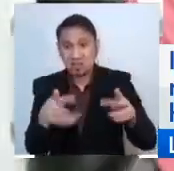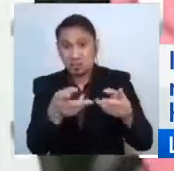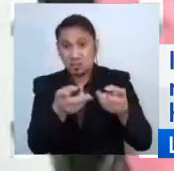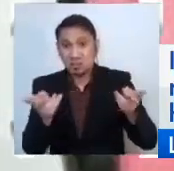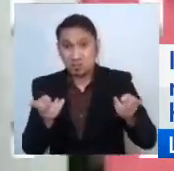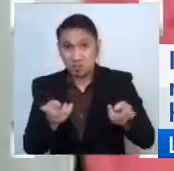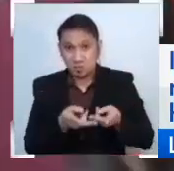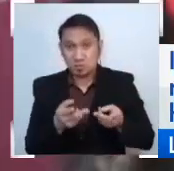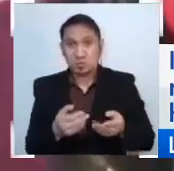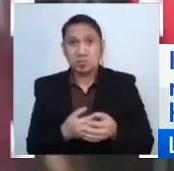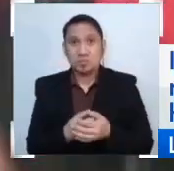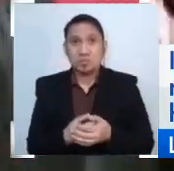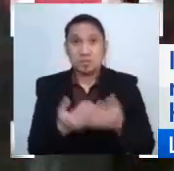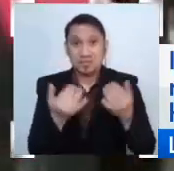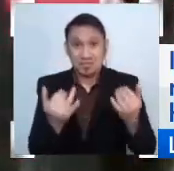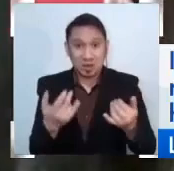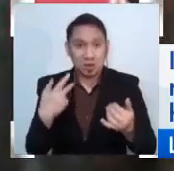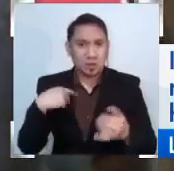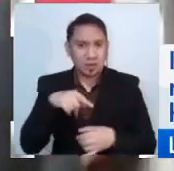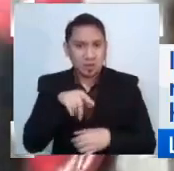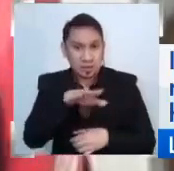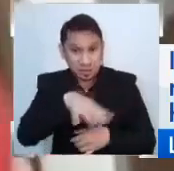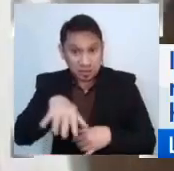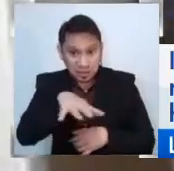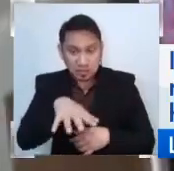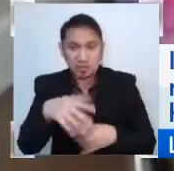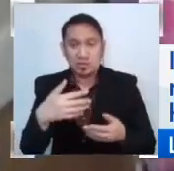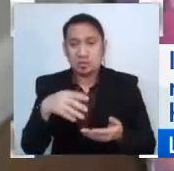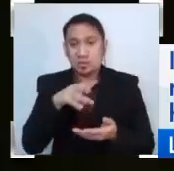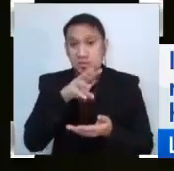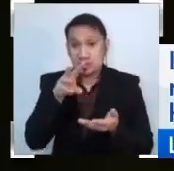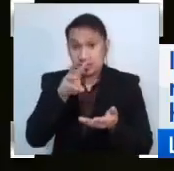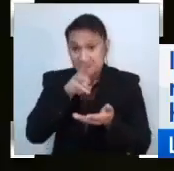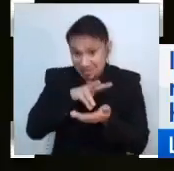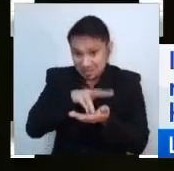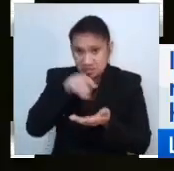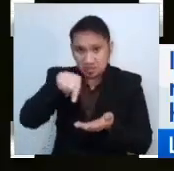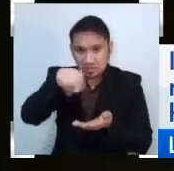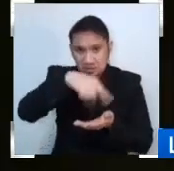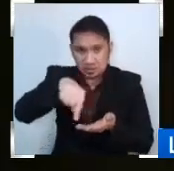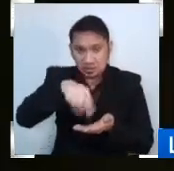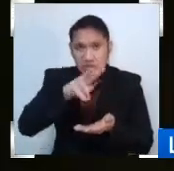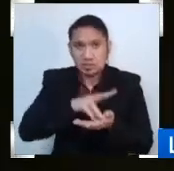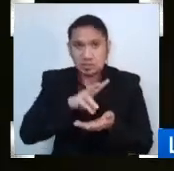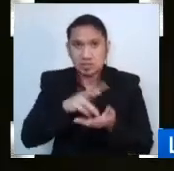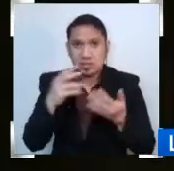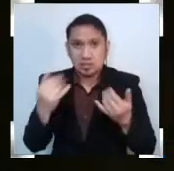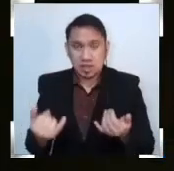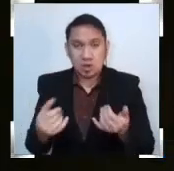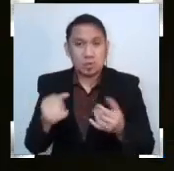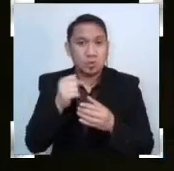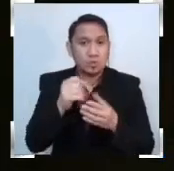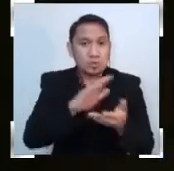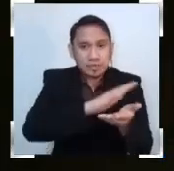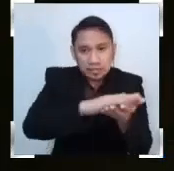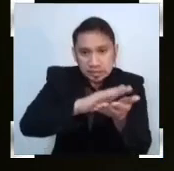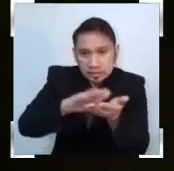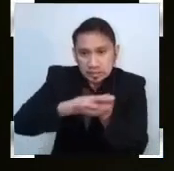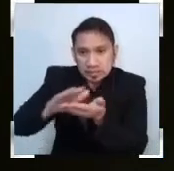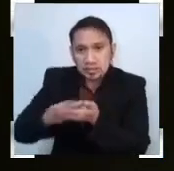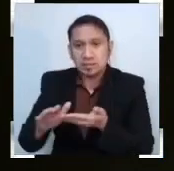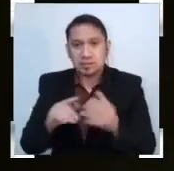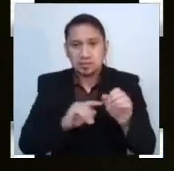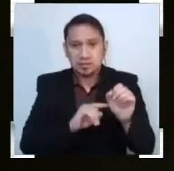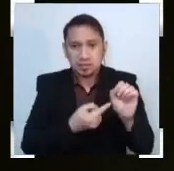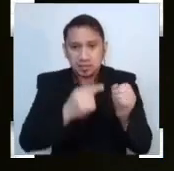sa lokasyon natin sa sentro pa rin ng bayan ng Liloan, nagsisimula na mag-clearing yung ilang mga response units dito, particular na yung